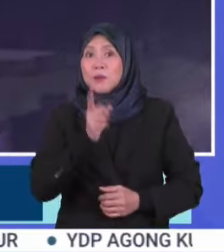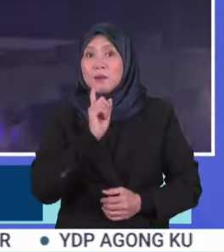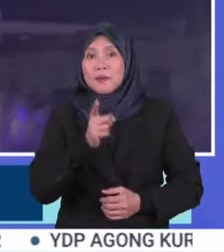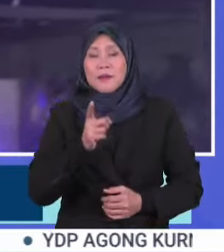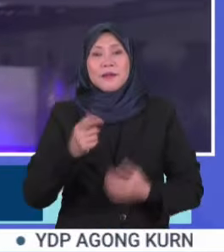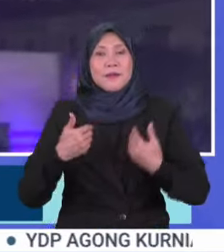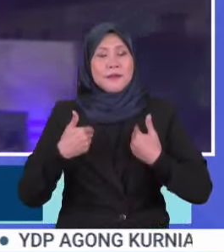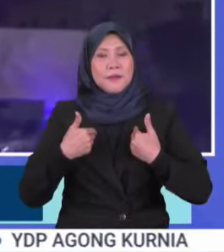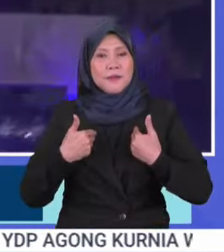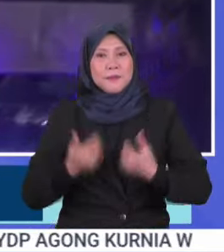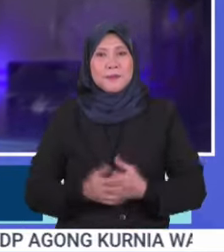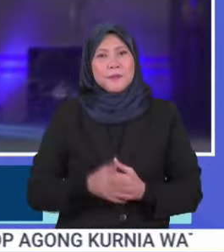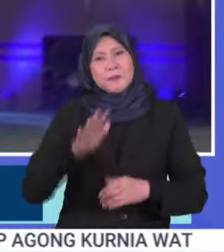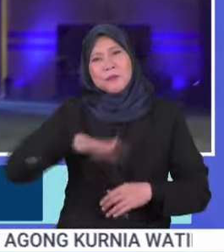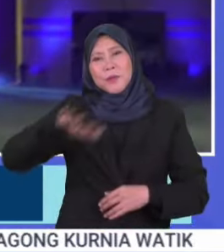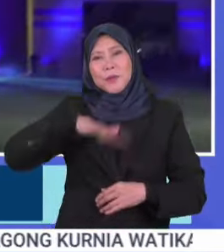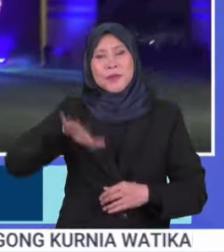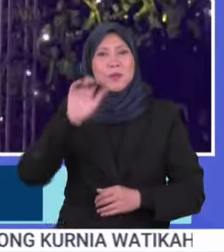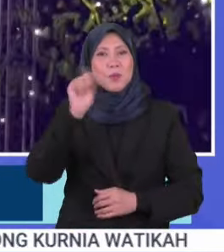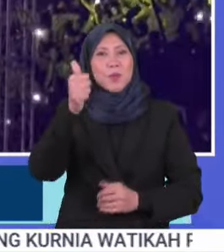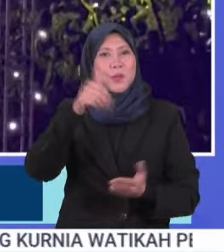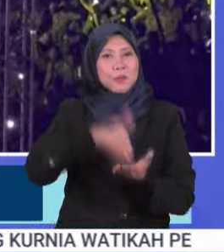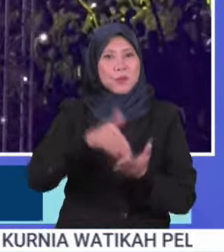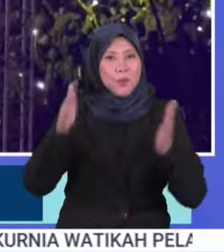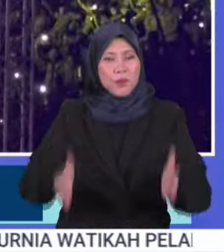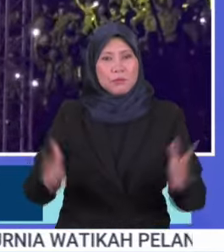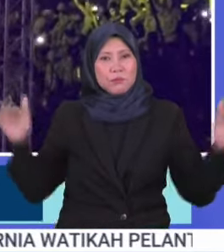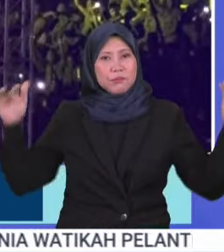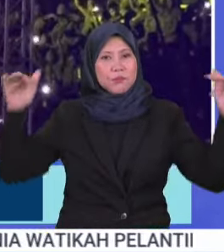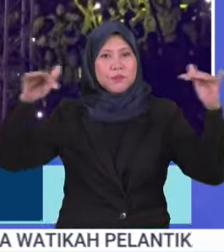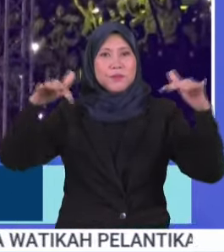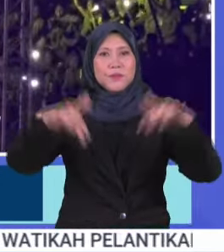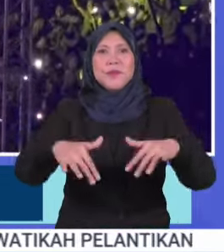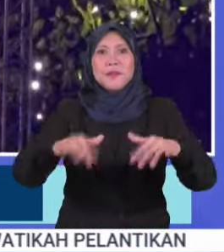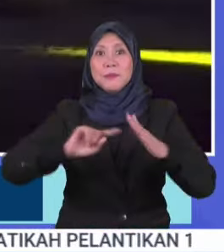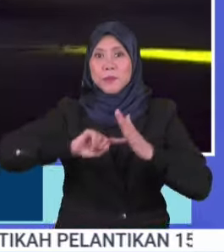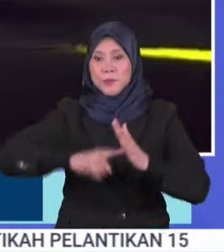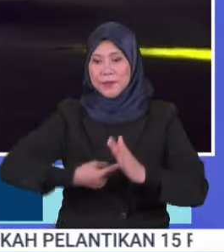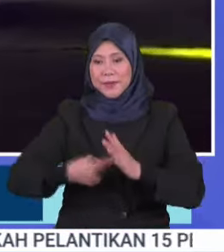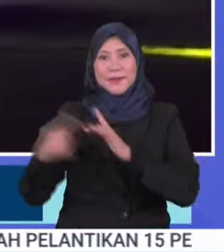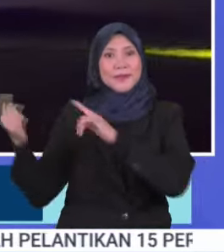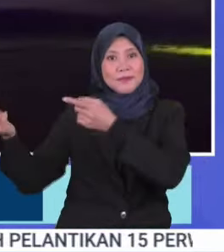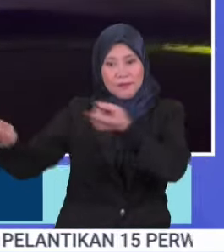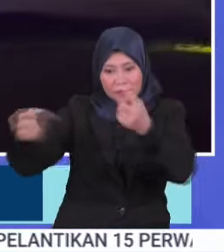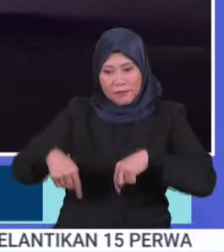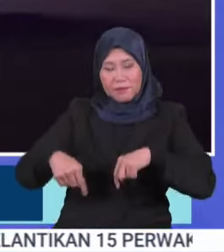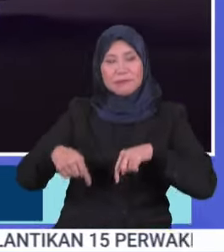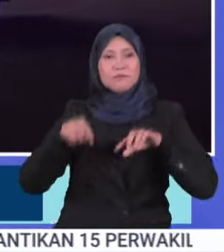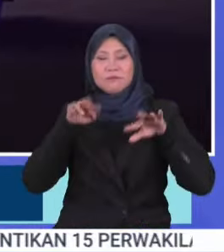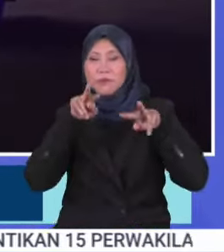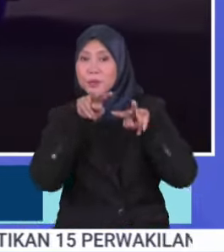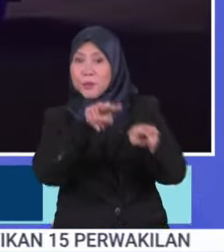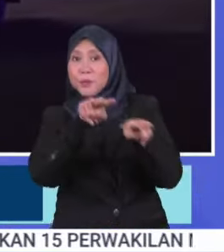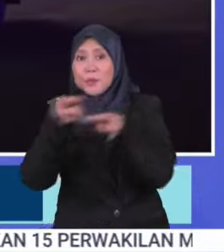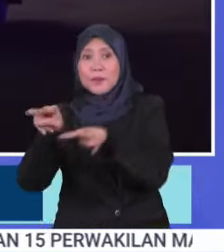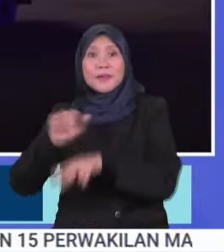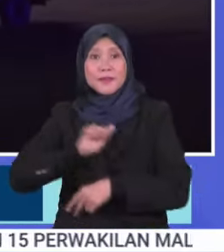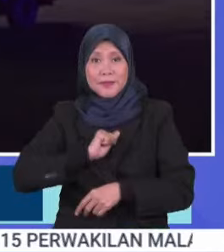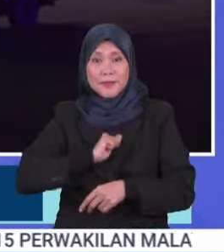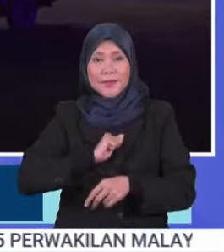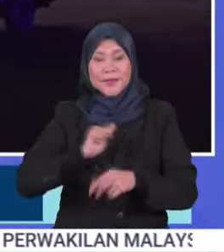sebenarnya lebih kurang 10,000 pengunjung telah mula membanjiri stadium ini bagi menyaksikan